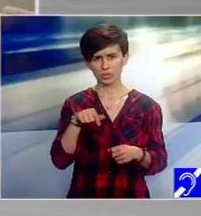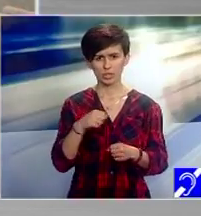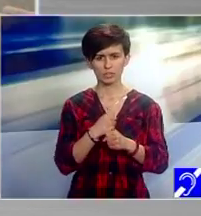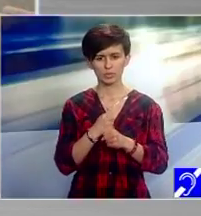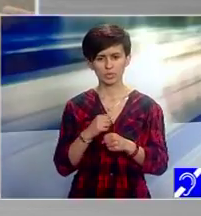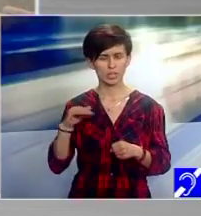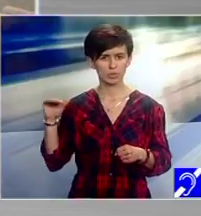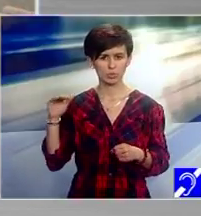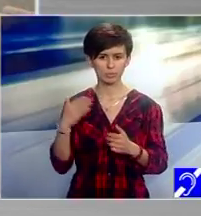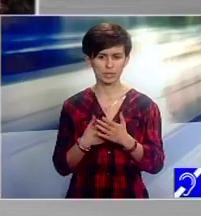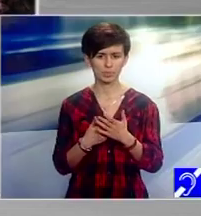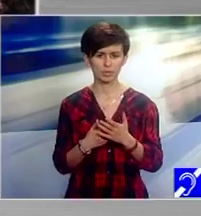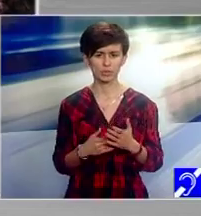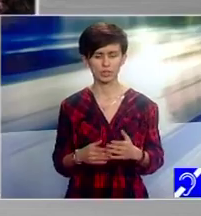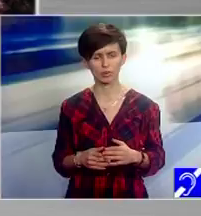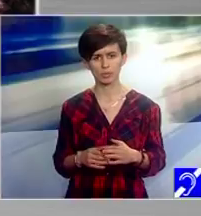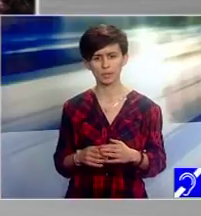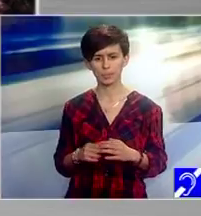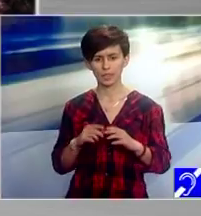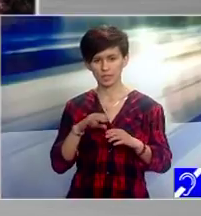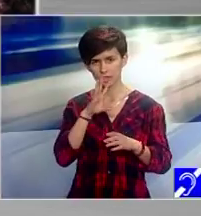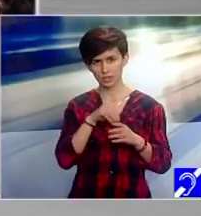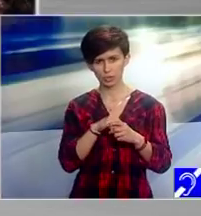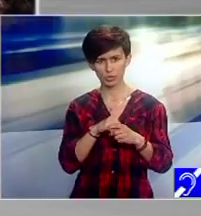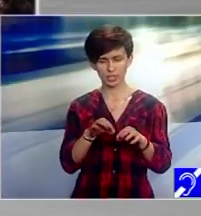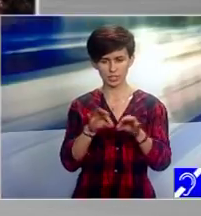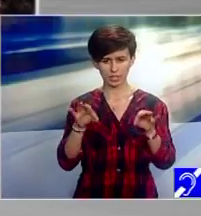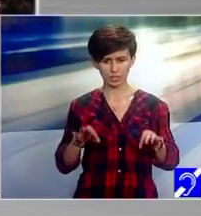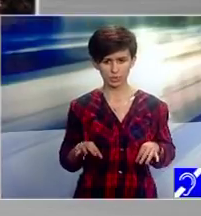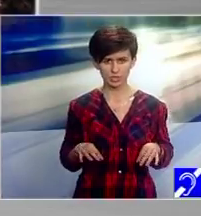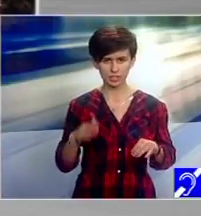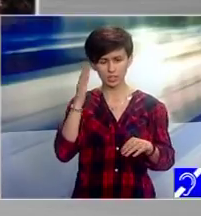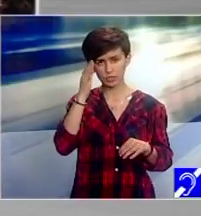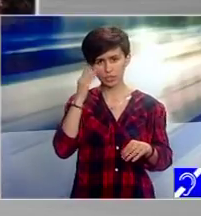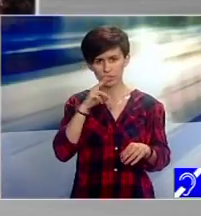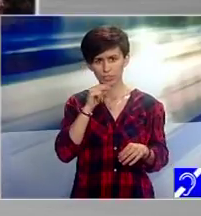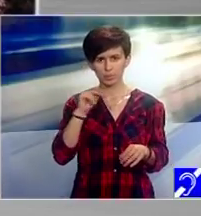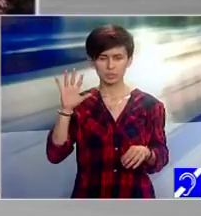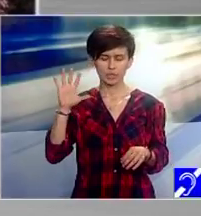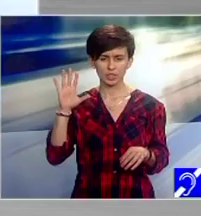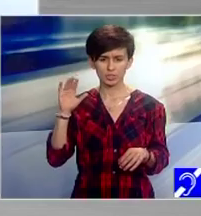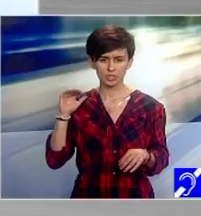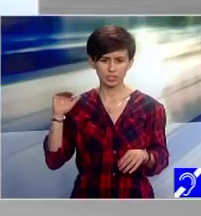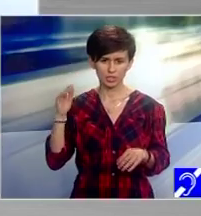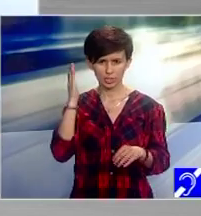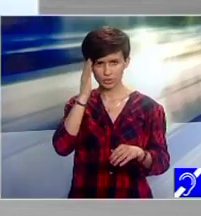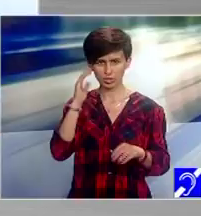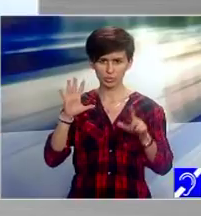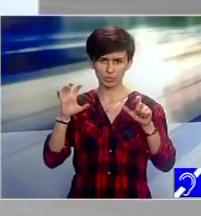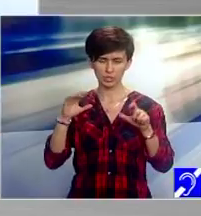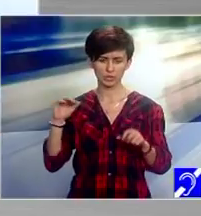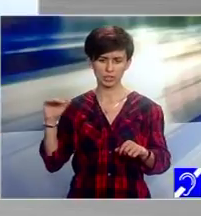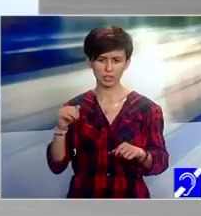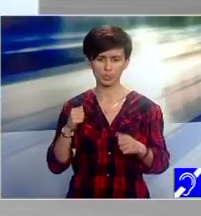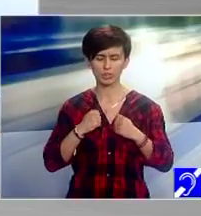vom campa în curțile școlilor. Și e vorba de 5 școli cu aproximativ 700 de copii. Voluntarii doresc să